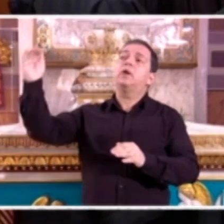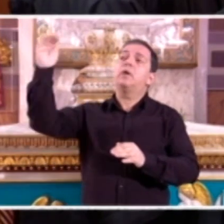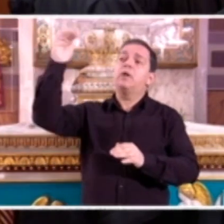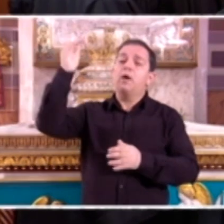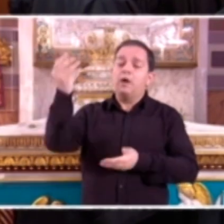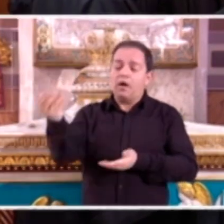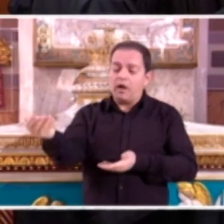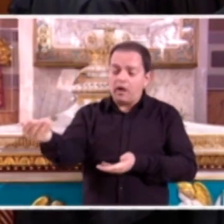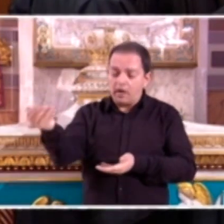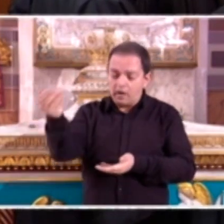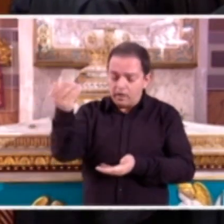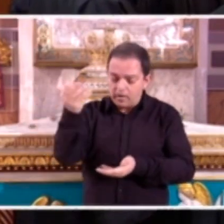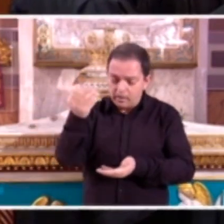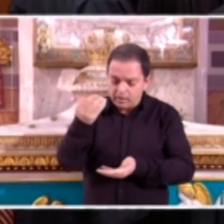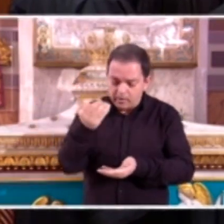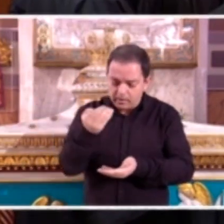Κύριε